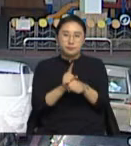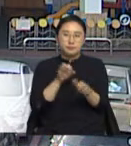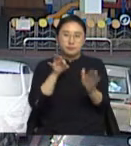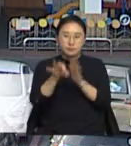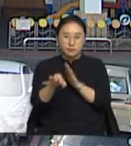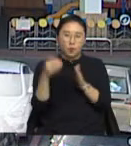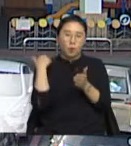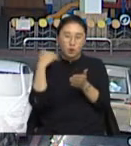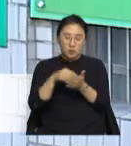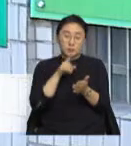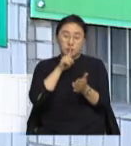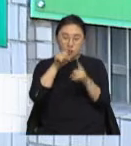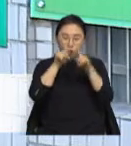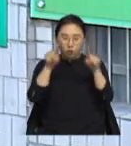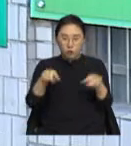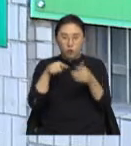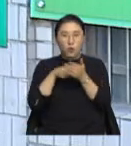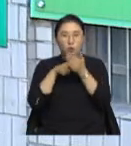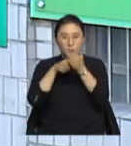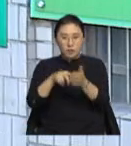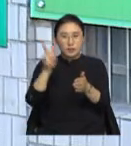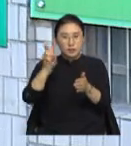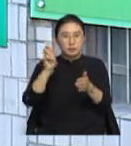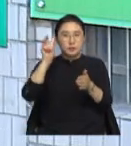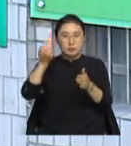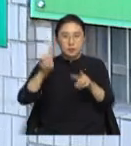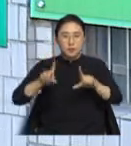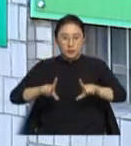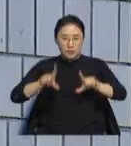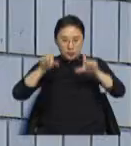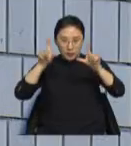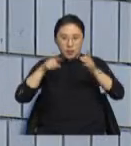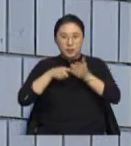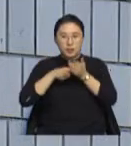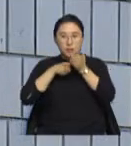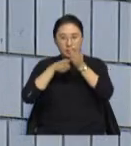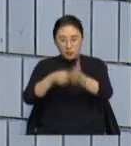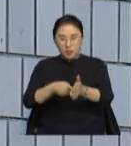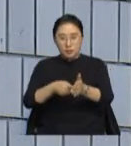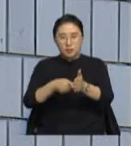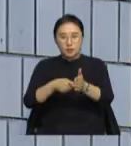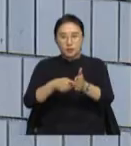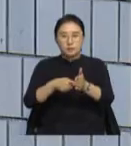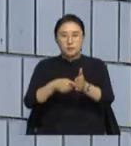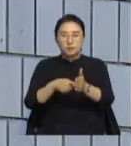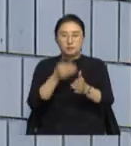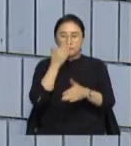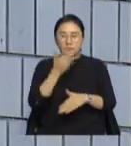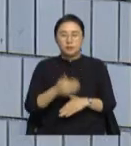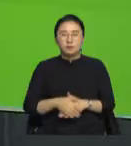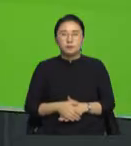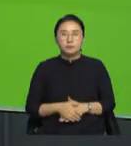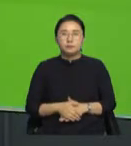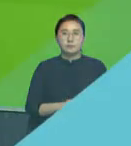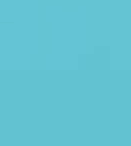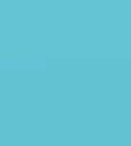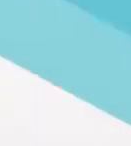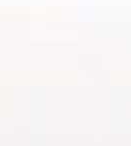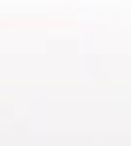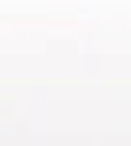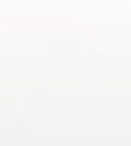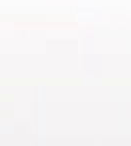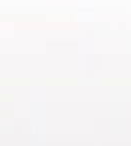경우엔 환급 신청서를 작성해 이달 31일까지 광진구청 가루 경관과 에 접수하면 됩니다